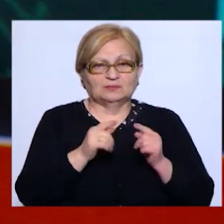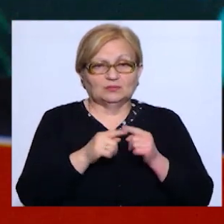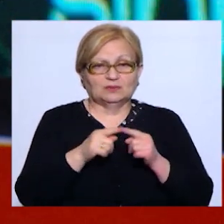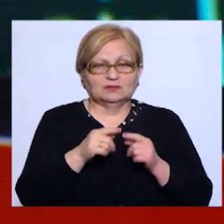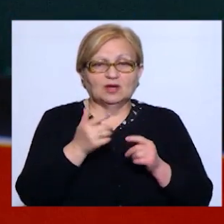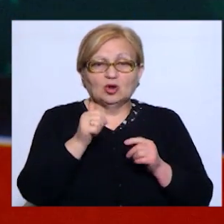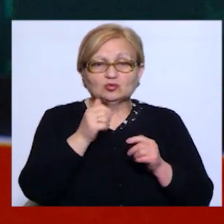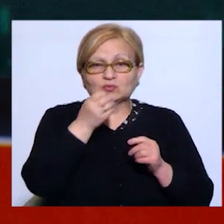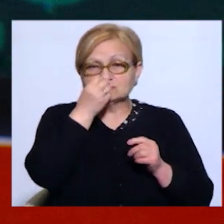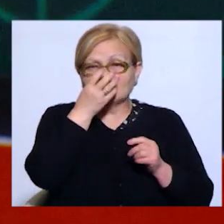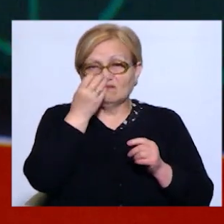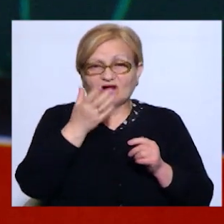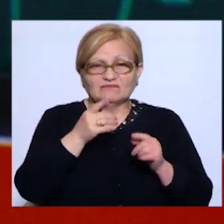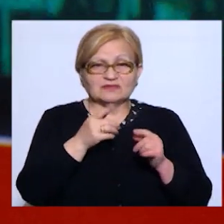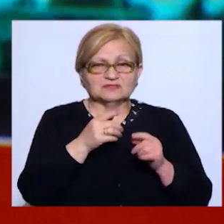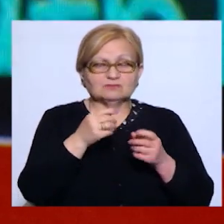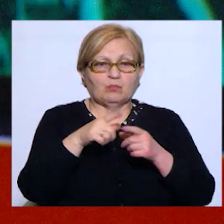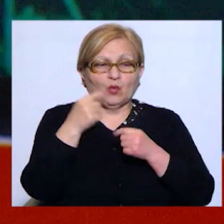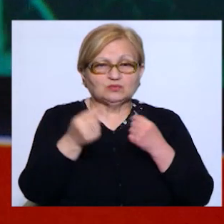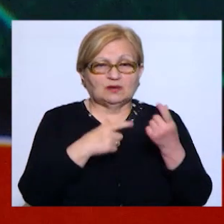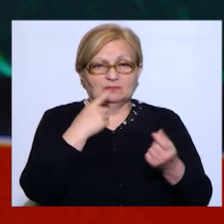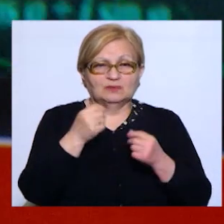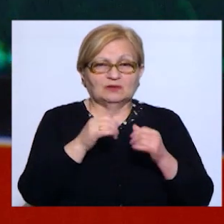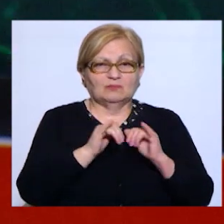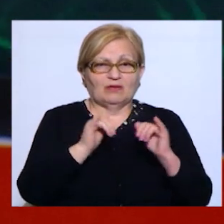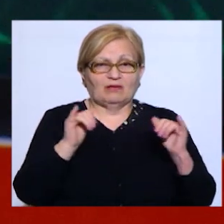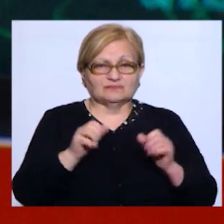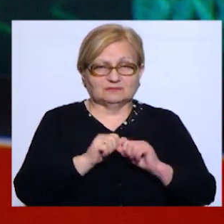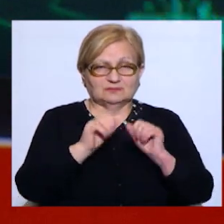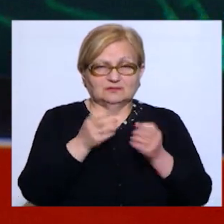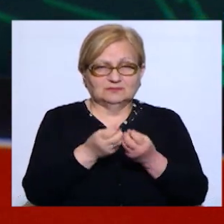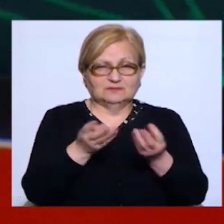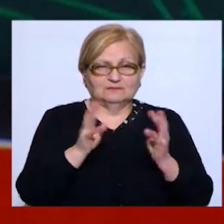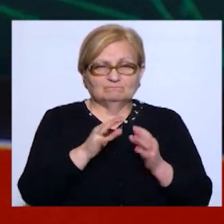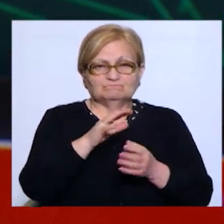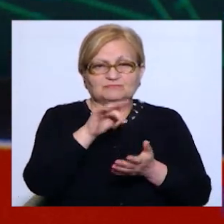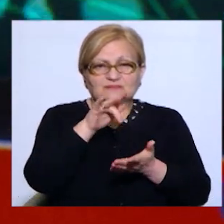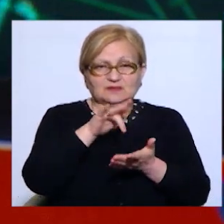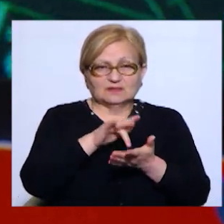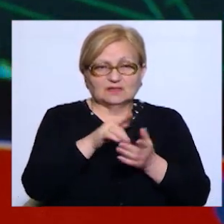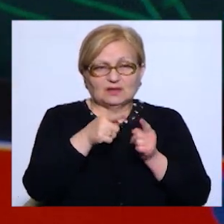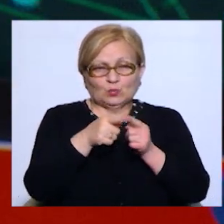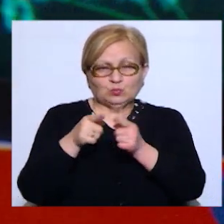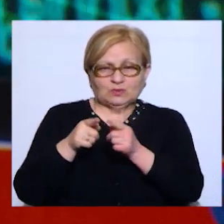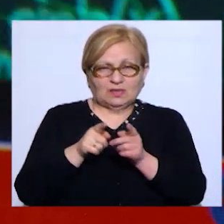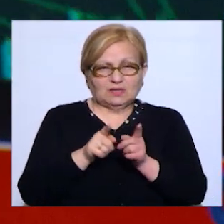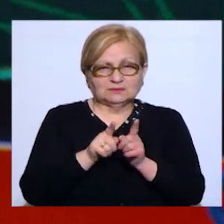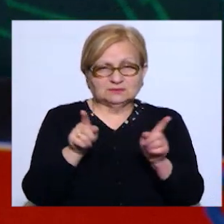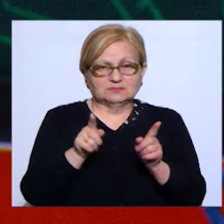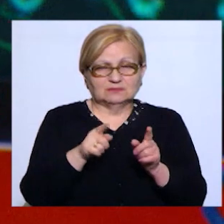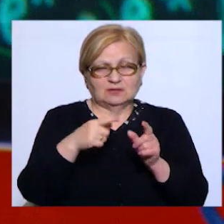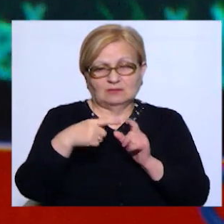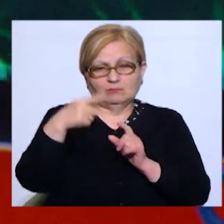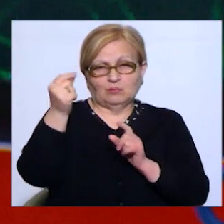როგორც ყვავილის ფოთლები, რაც შეიძლება ბევრი შეიძლება განთავსდეს, ხო? და ყოველას მე ცენტრული კუთხე ხო სხვადასხვა აქვს. ანუ ყვავილები